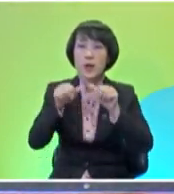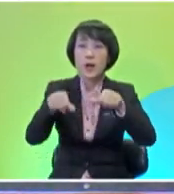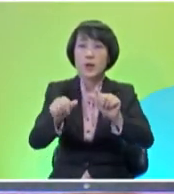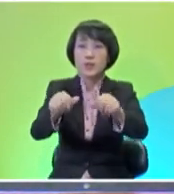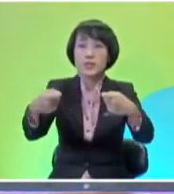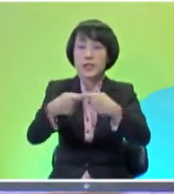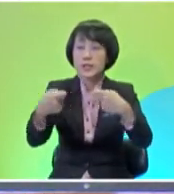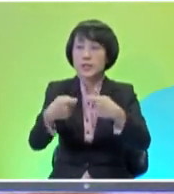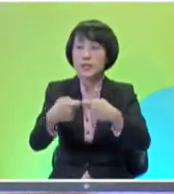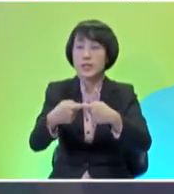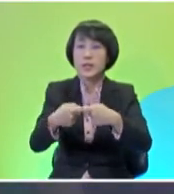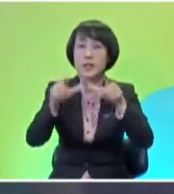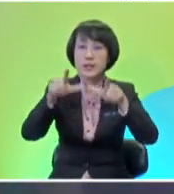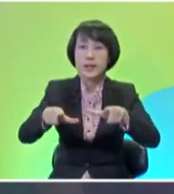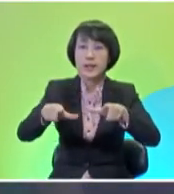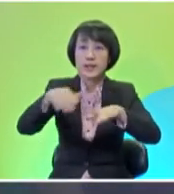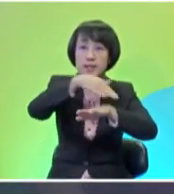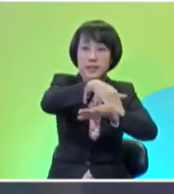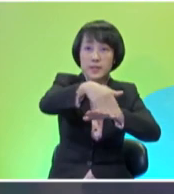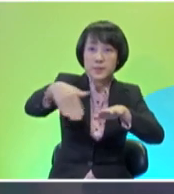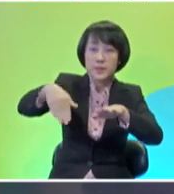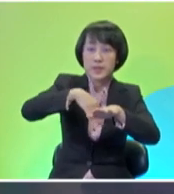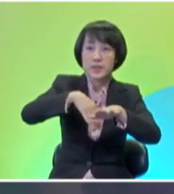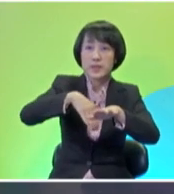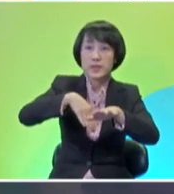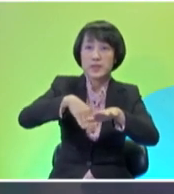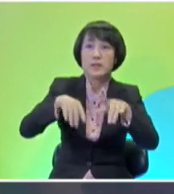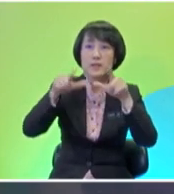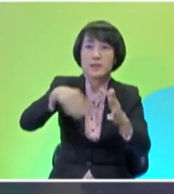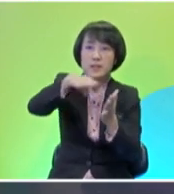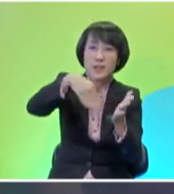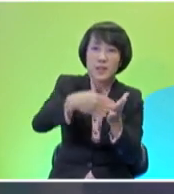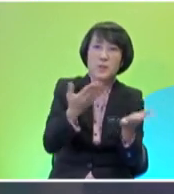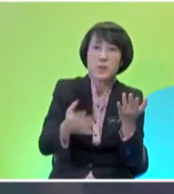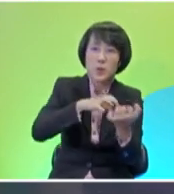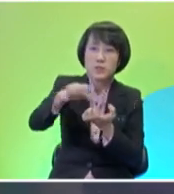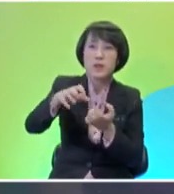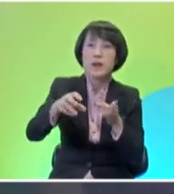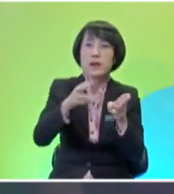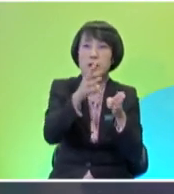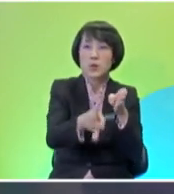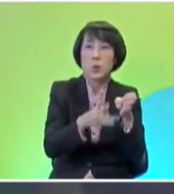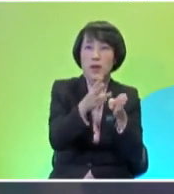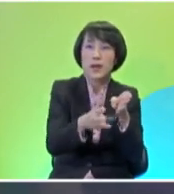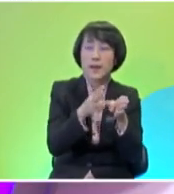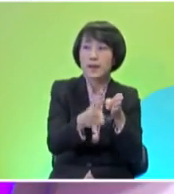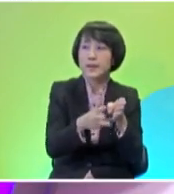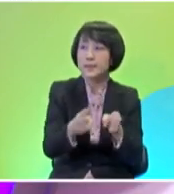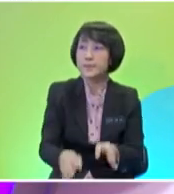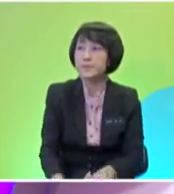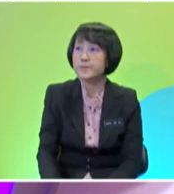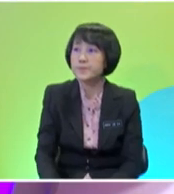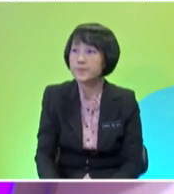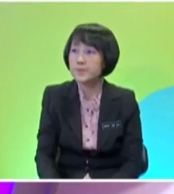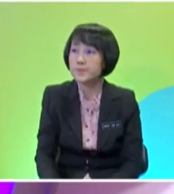akan letak. Sebab lagi pun dia akan merosakkan wayar, Ifan. Wayar pun akan rosak sebab juga. Kalau nak kita boleh lihat di sini, dia panel solar ni dia